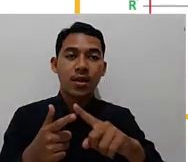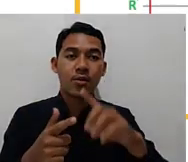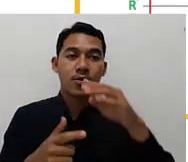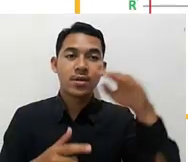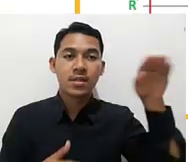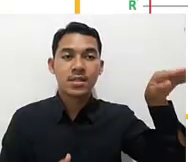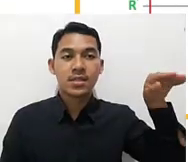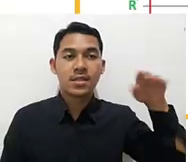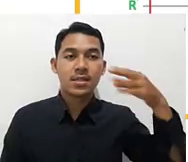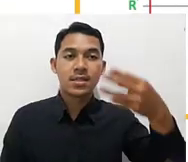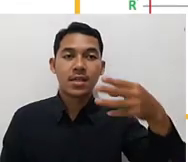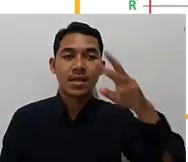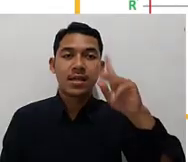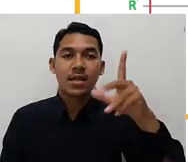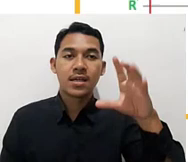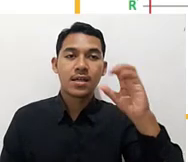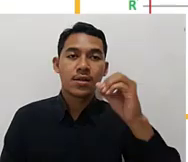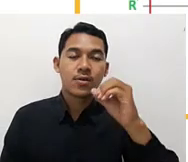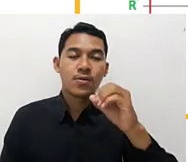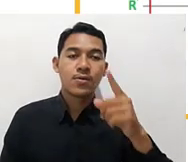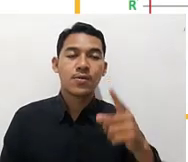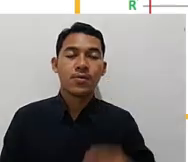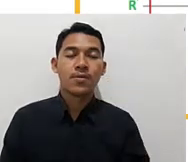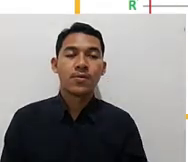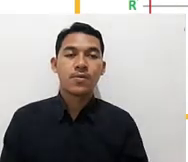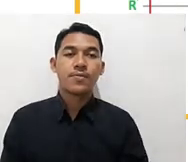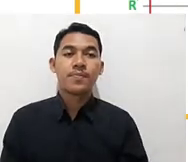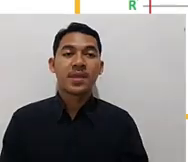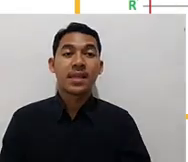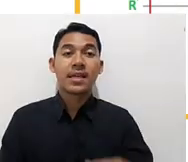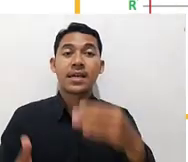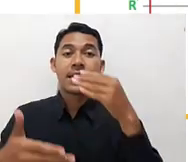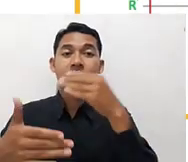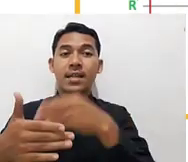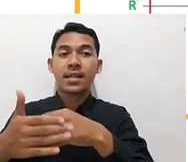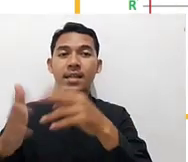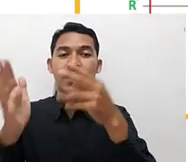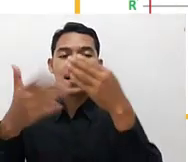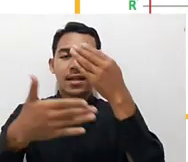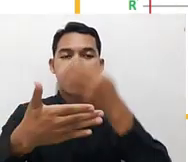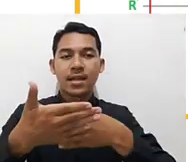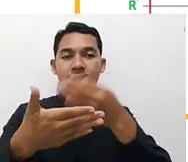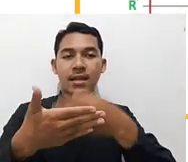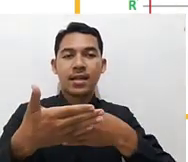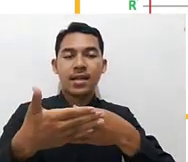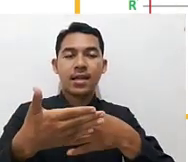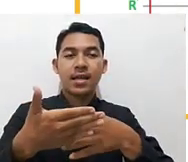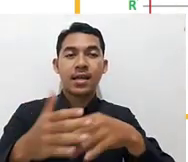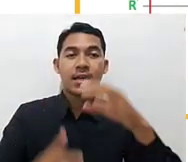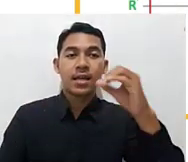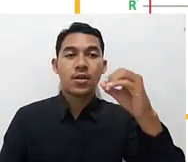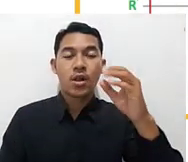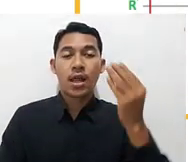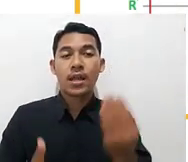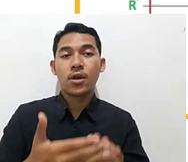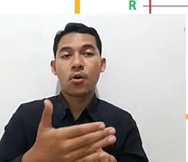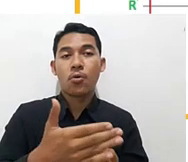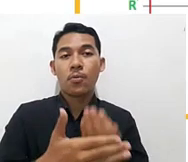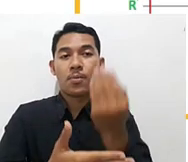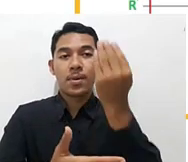hasilnya di sini adalah nol, ya di sini hasilnya adalah nol, dia dioper nih ke atas, dioper ke input